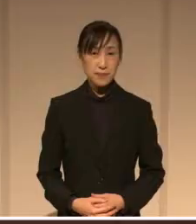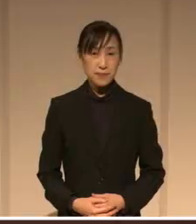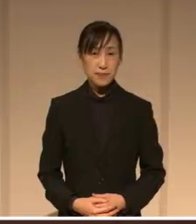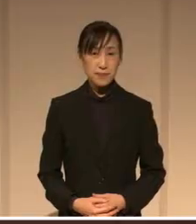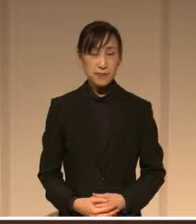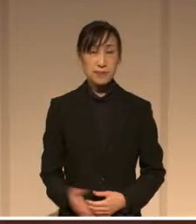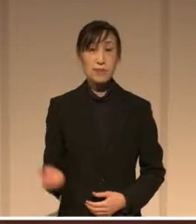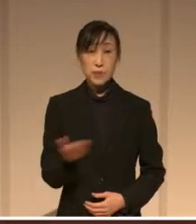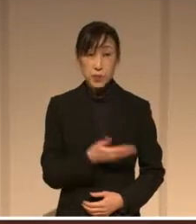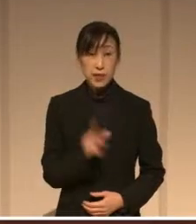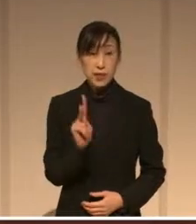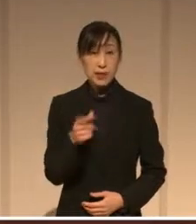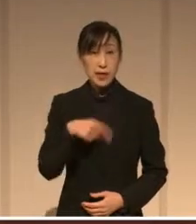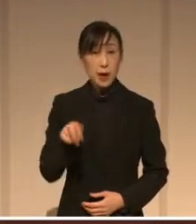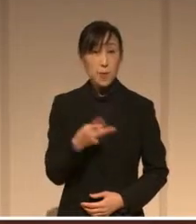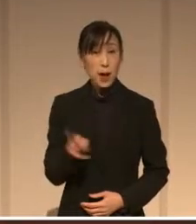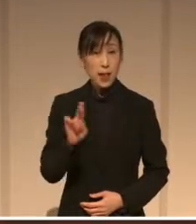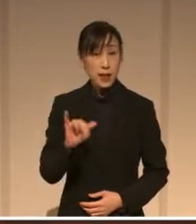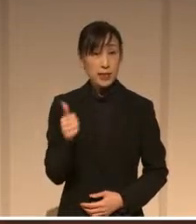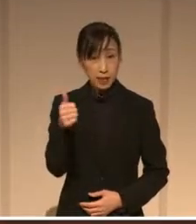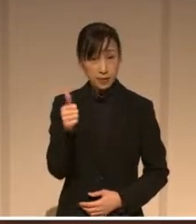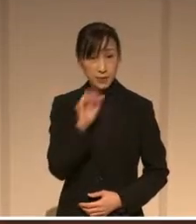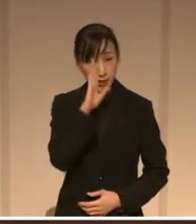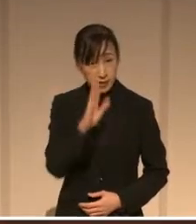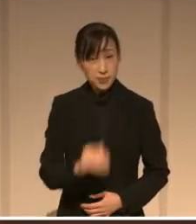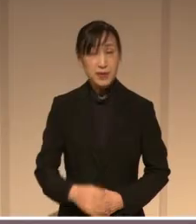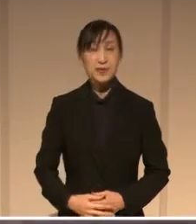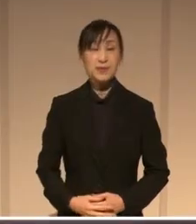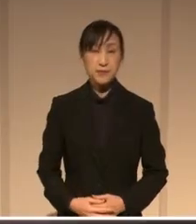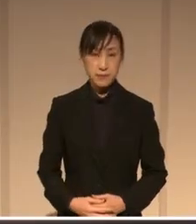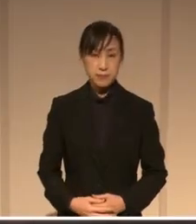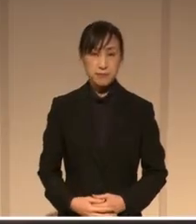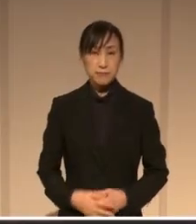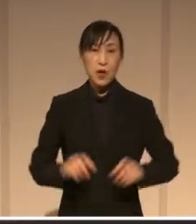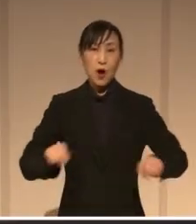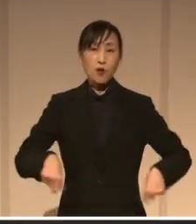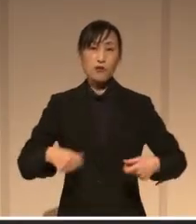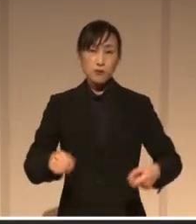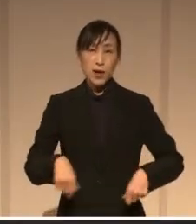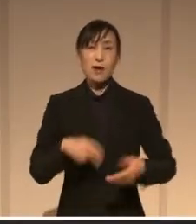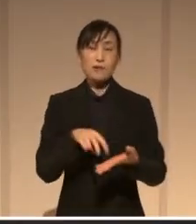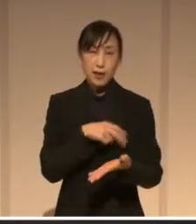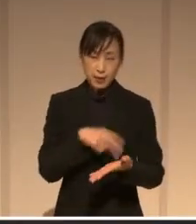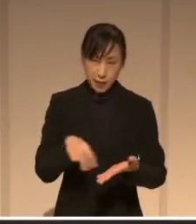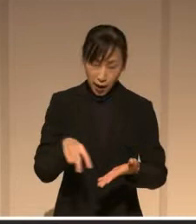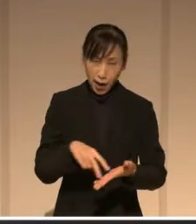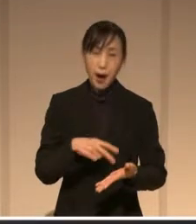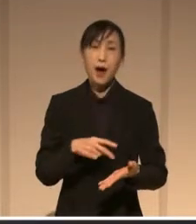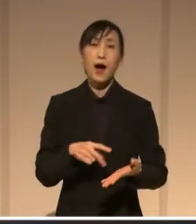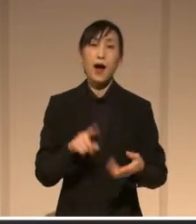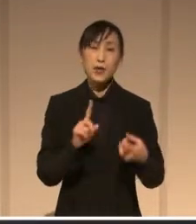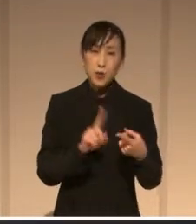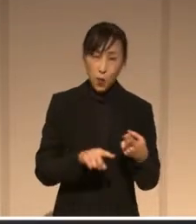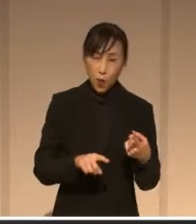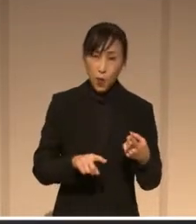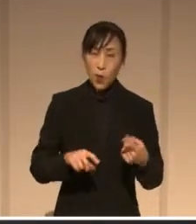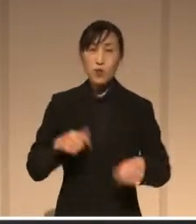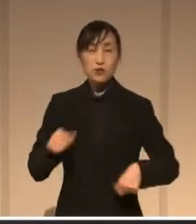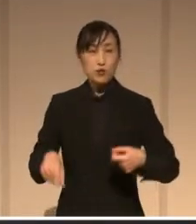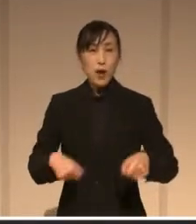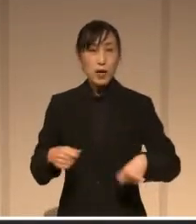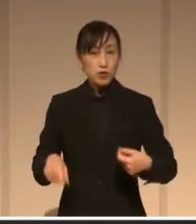続いてかファラさん一言御挨拶をお願いしますいい車いすダンサーとくる枚数